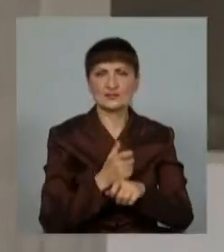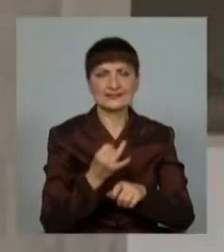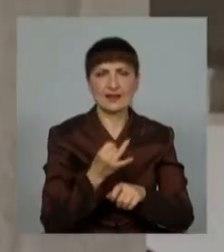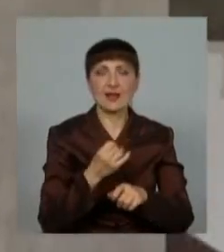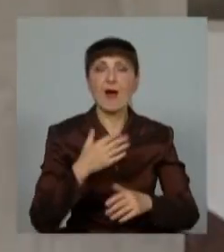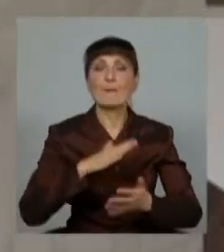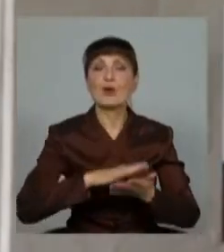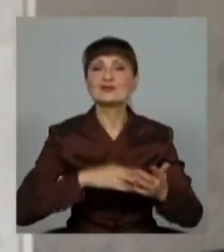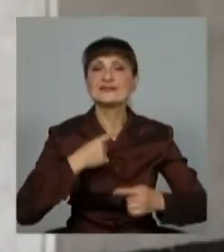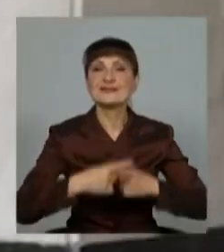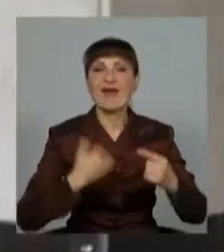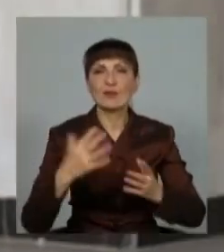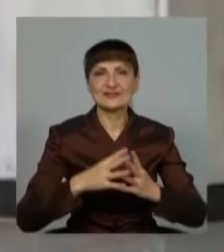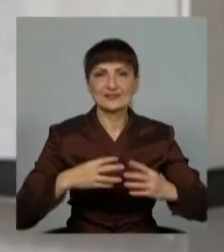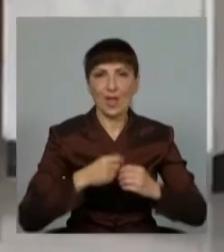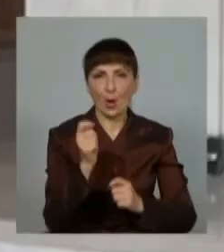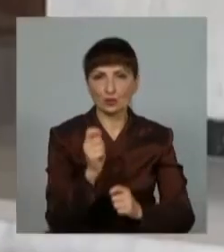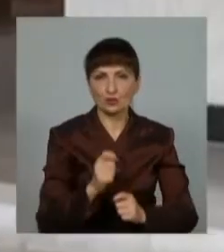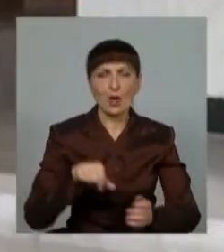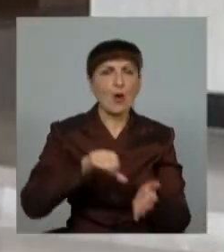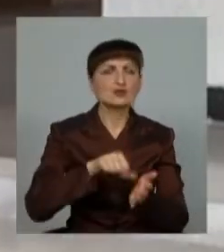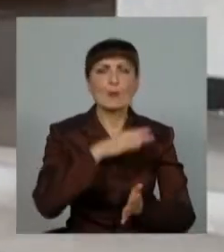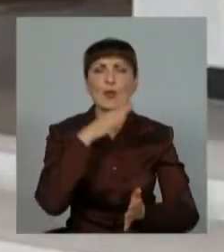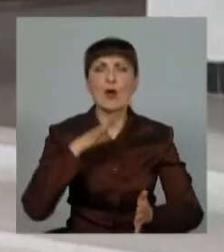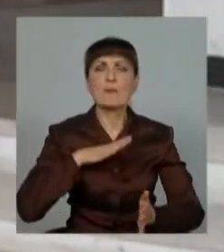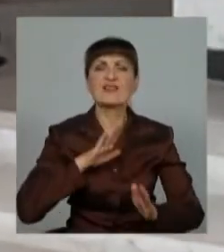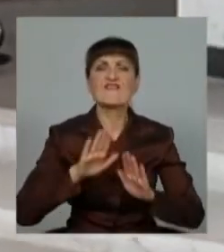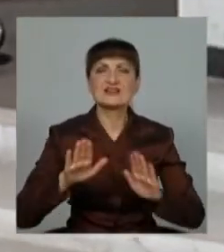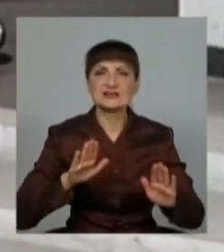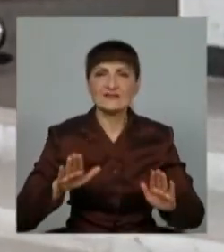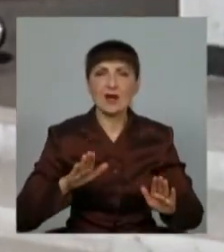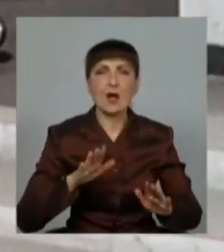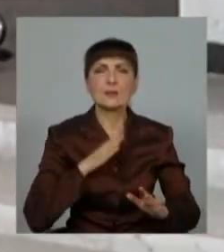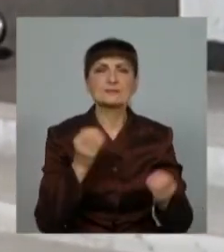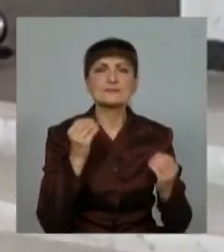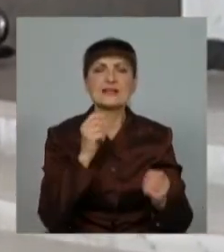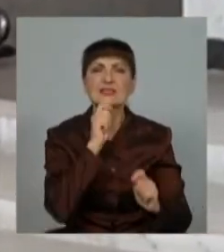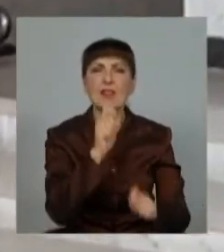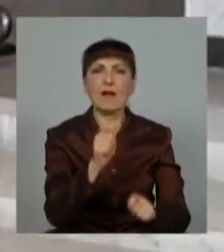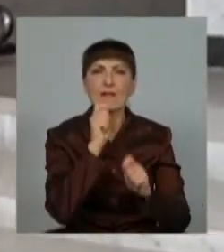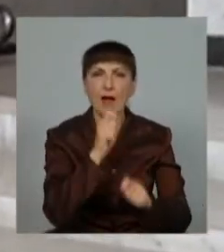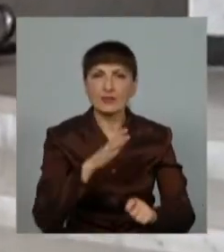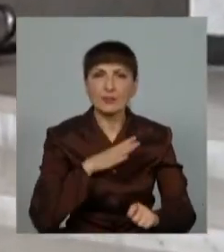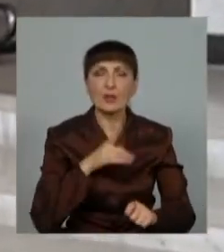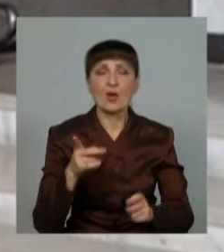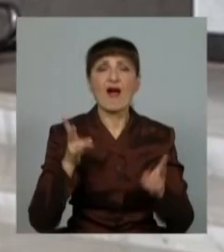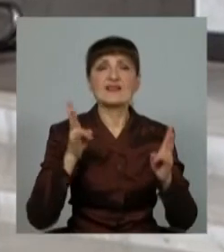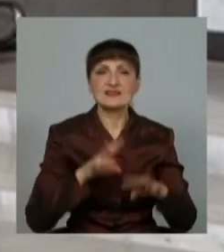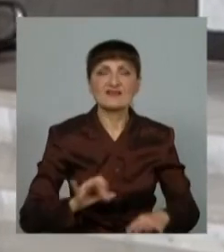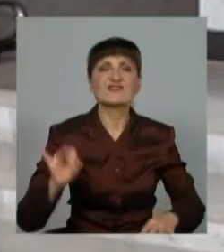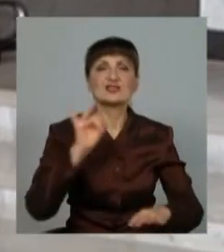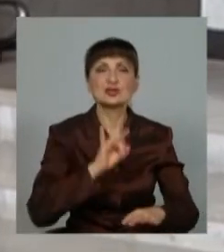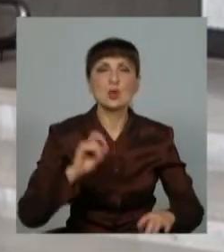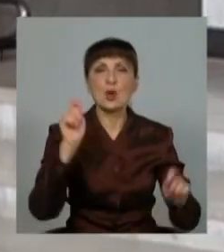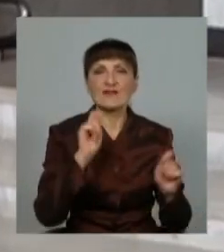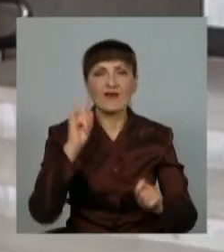Продолжатель династии художников, участник множества выставок и обладатель престижных наград, он оставил незабываемый след в истории